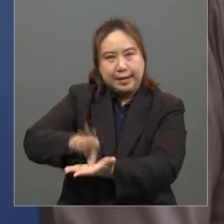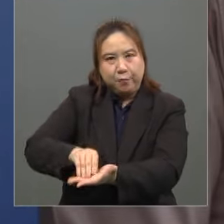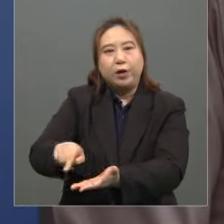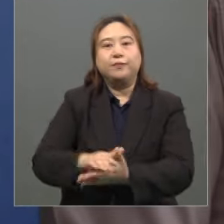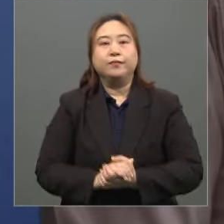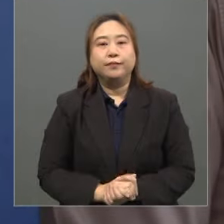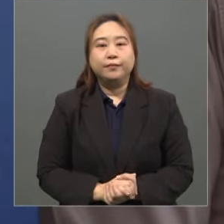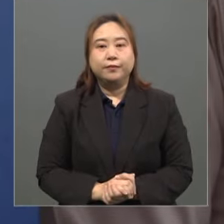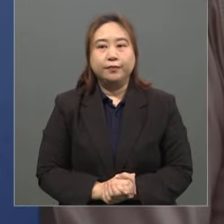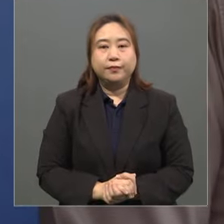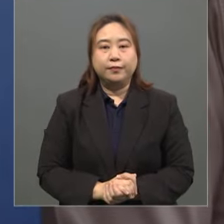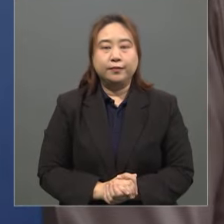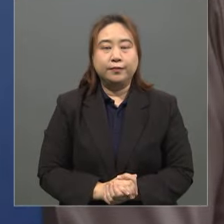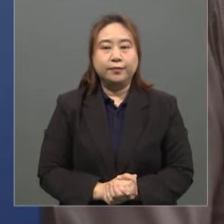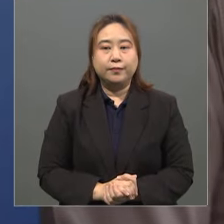ะครับ